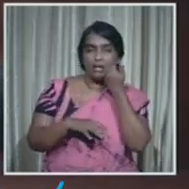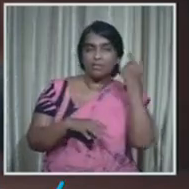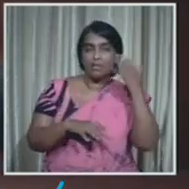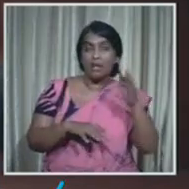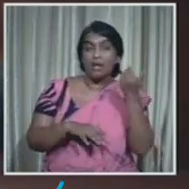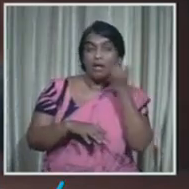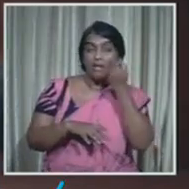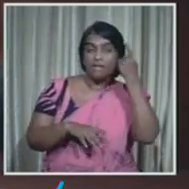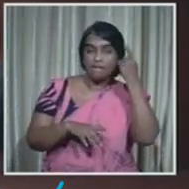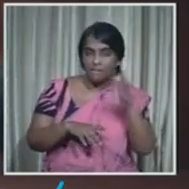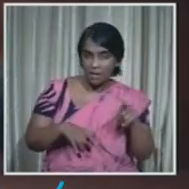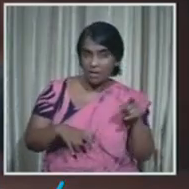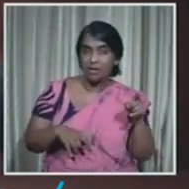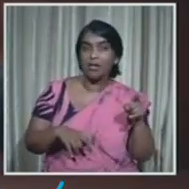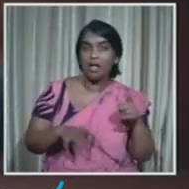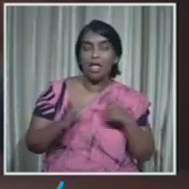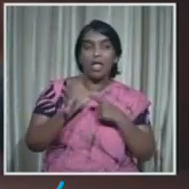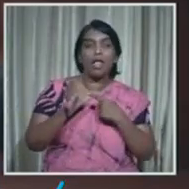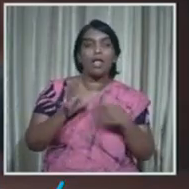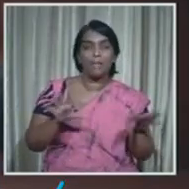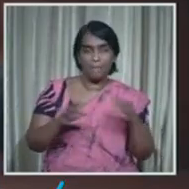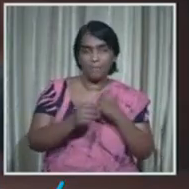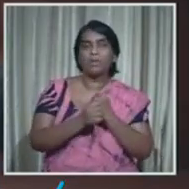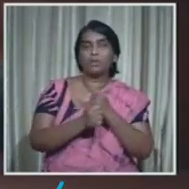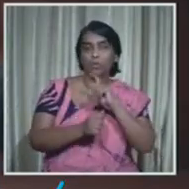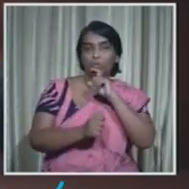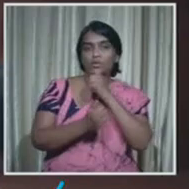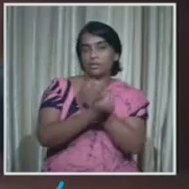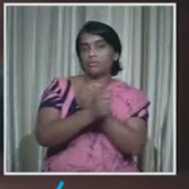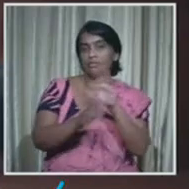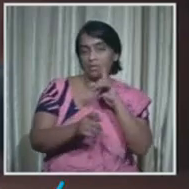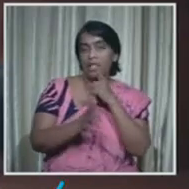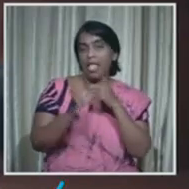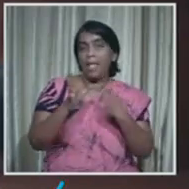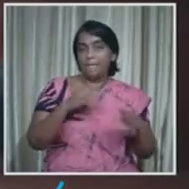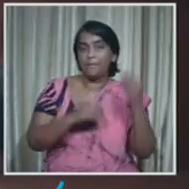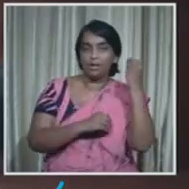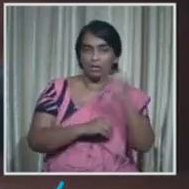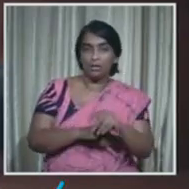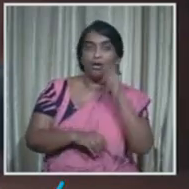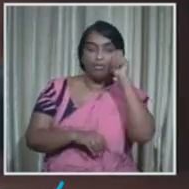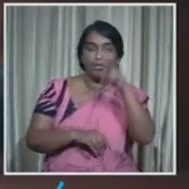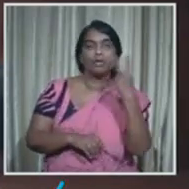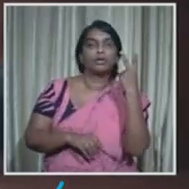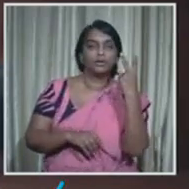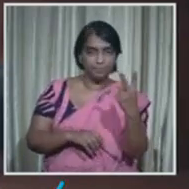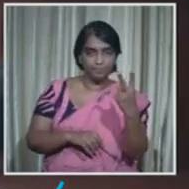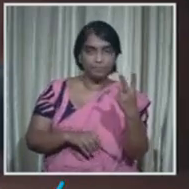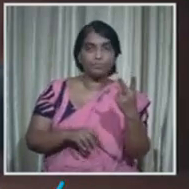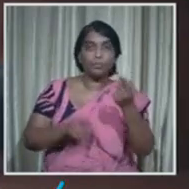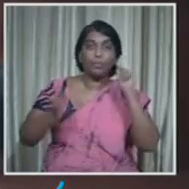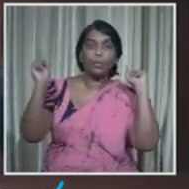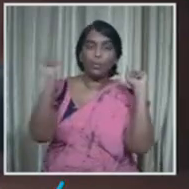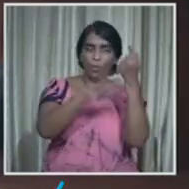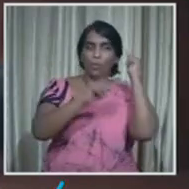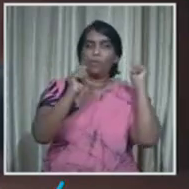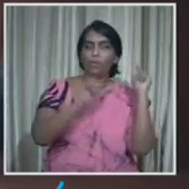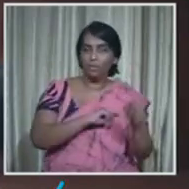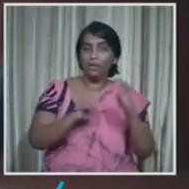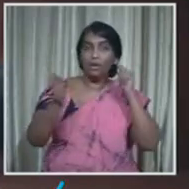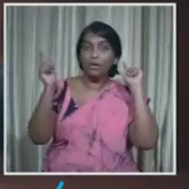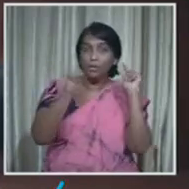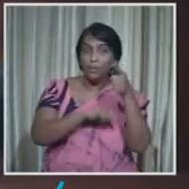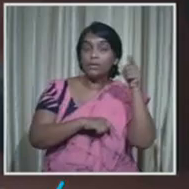අසනීප නිසා ඇප ලබා දුන්නා අධිකරණයෙන් කියලා ඊට පස්සේ ඇප තියපු දෙන්නෙක් හිටියා ඒ දෙන්නා පැන්න කිව්වා අන්නේ පැනපු කෙනා